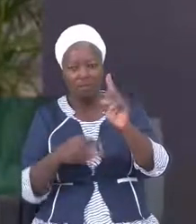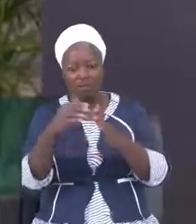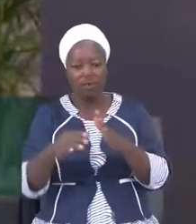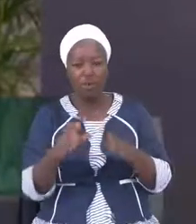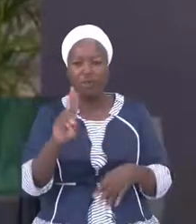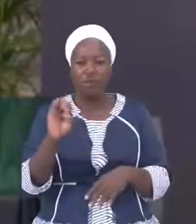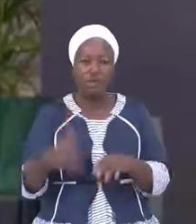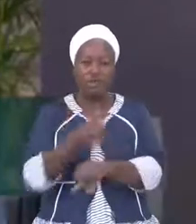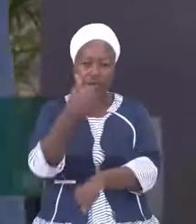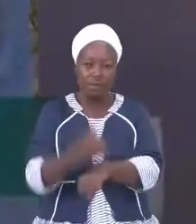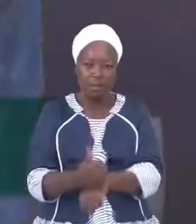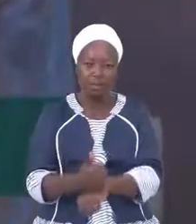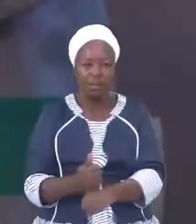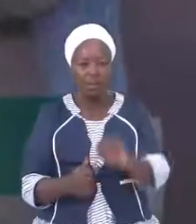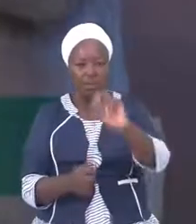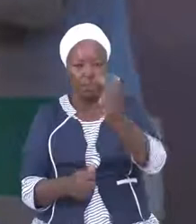Révélée. 3.